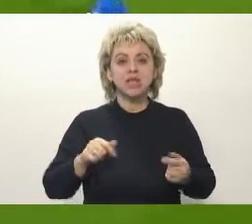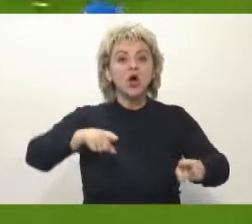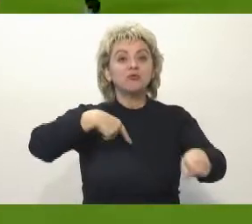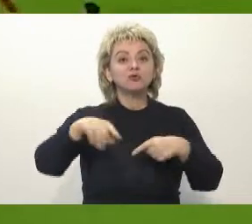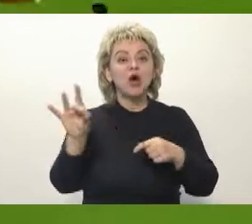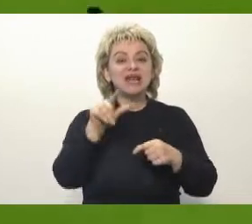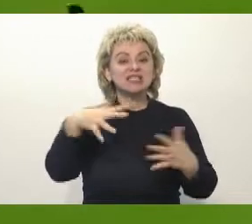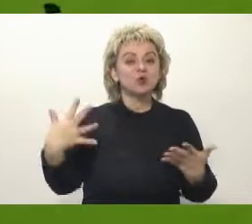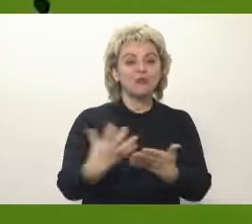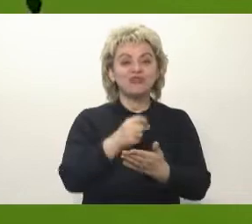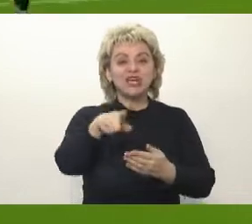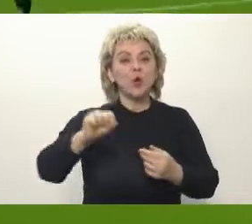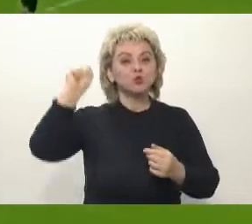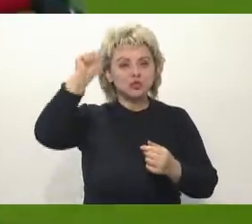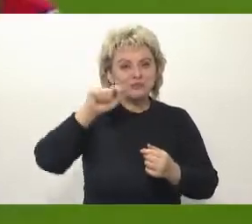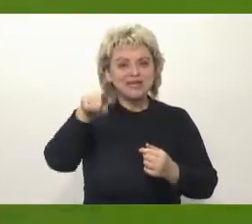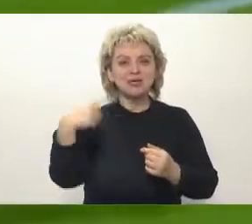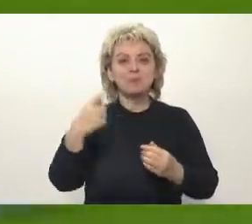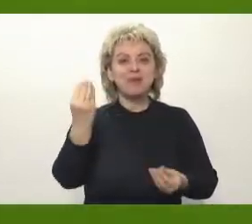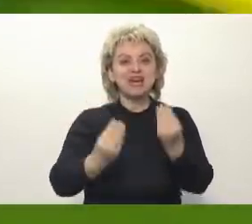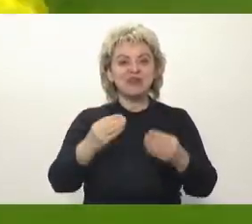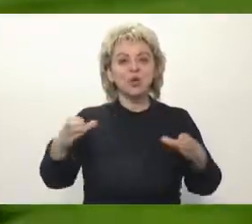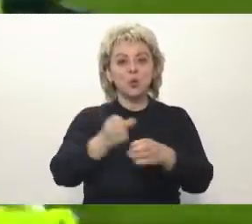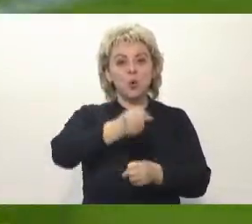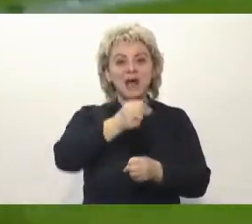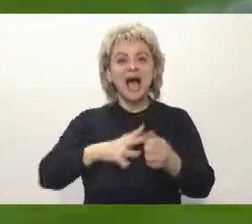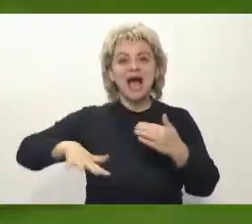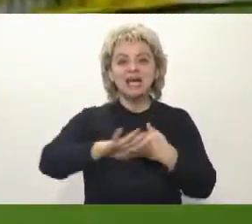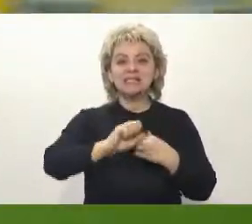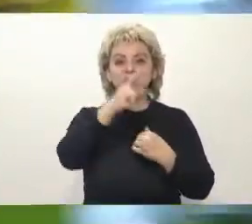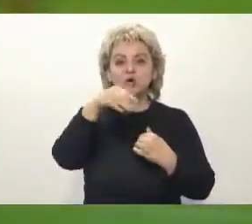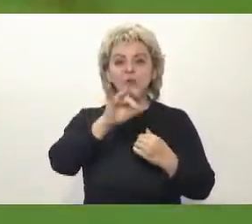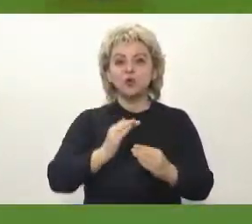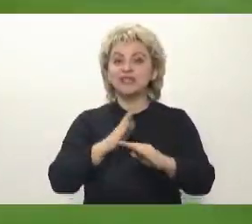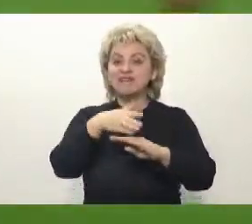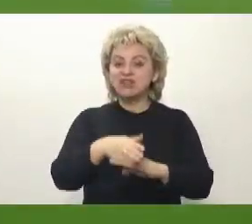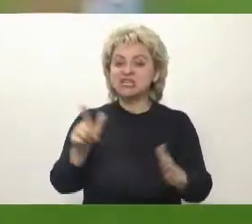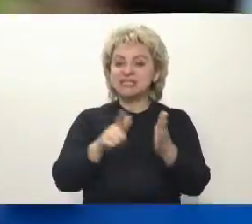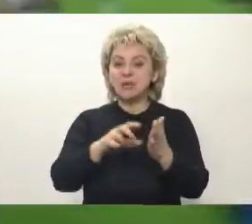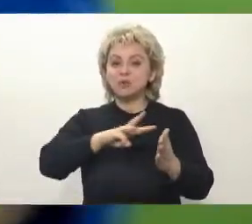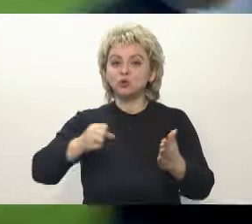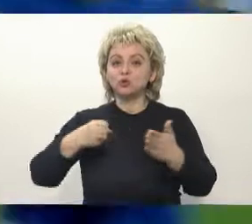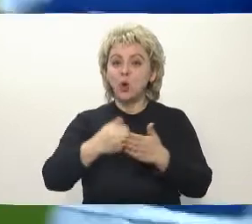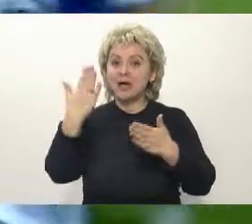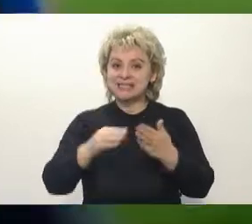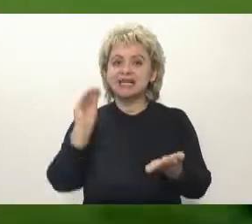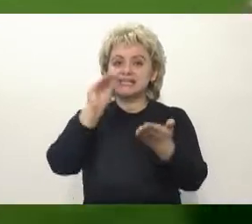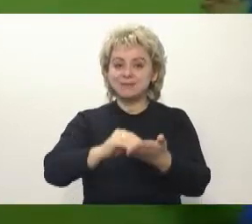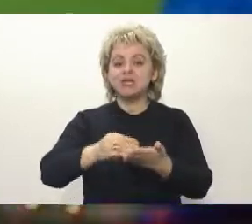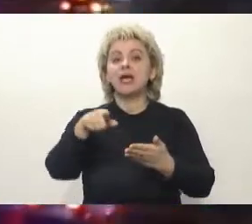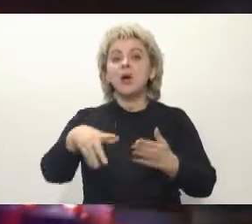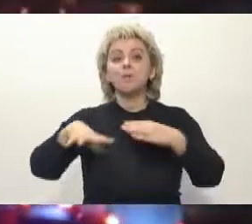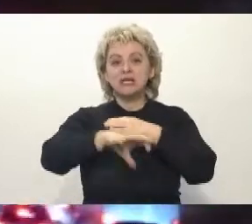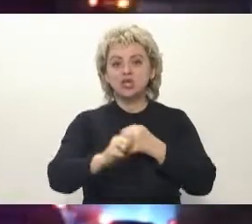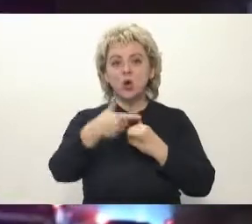Футболист Ростова выиграл с Узбекистаном первый матч Кубка Азии. Элдор Шамродов вышел за 7 минут до конца и забил решающий гол.